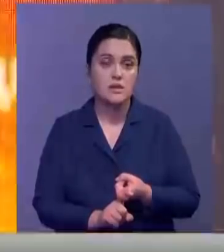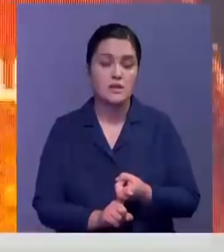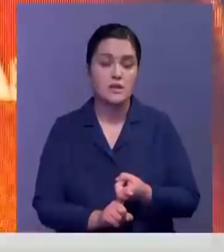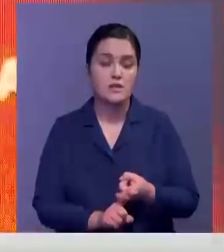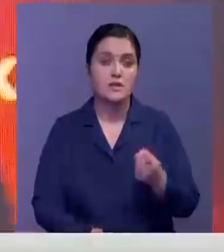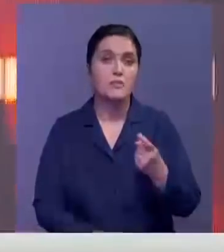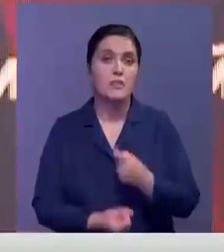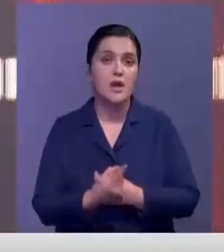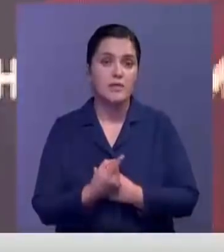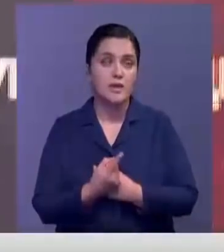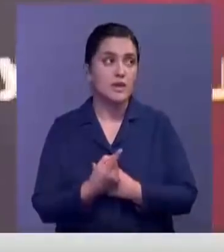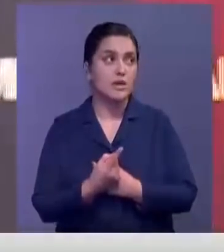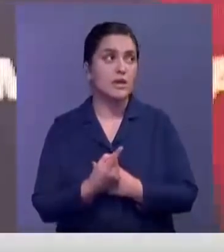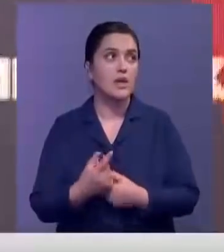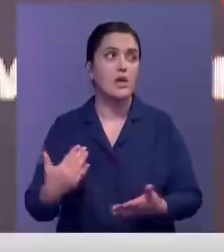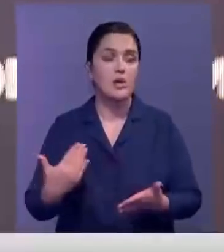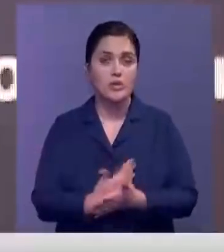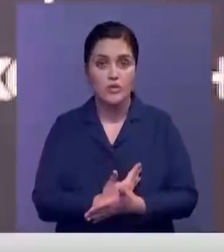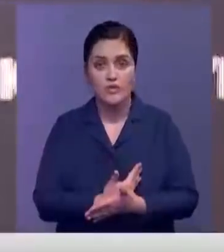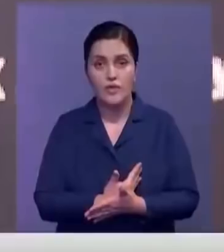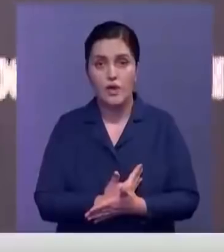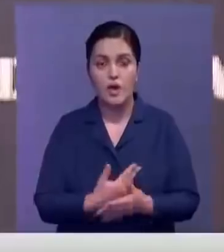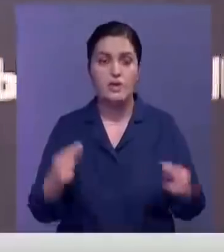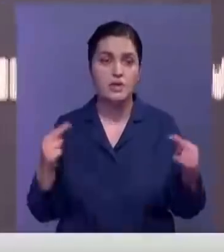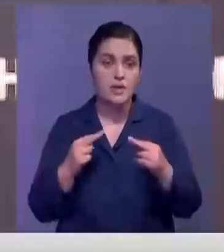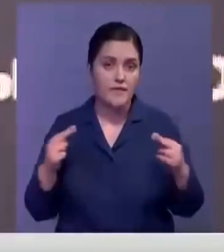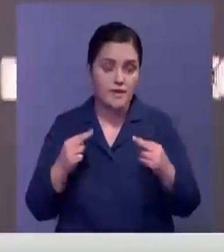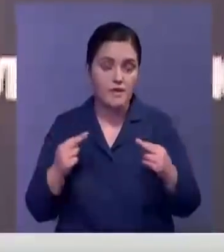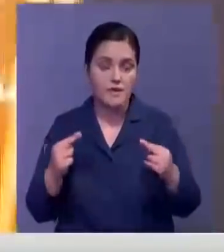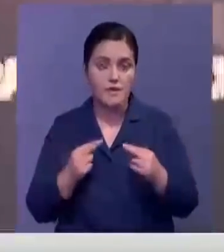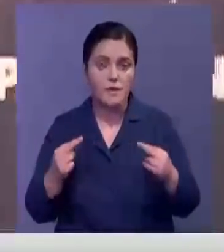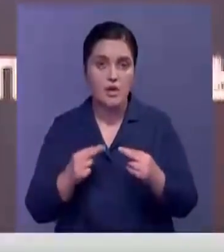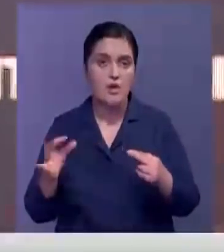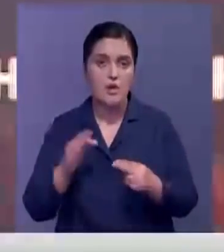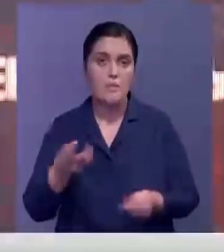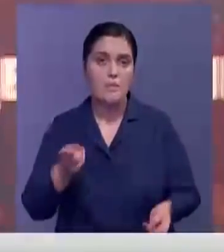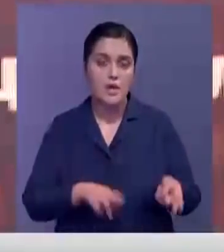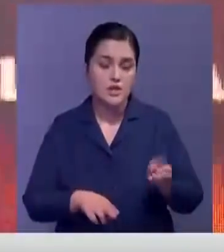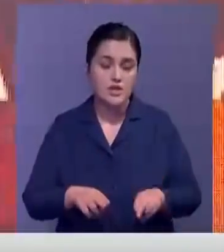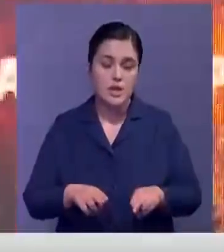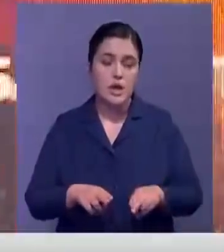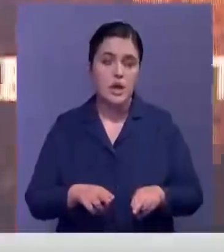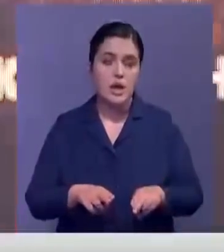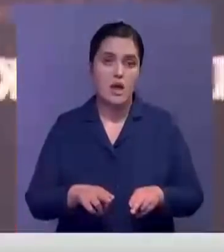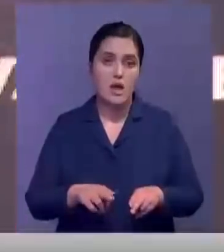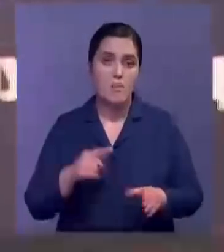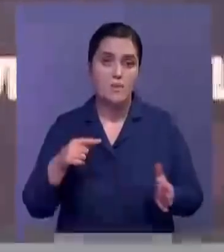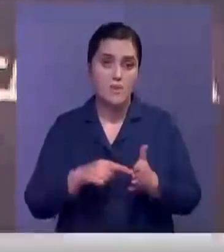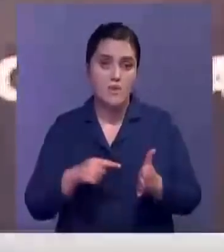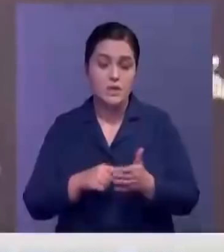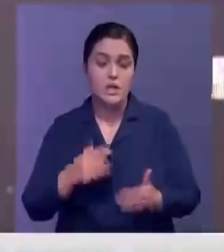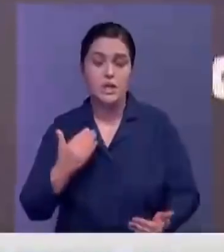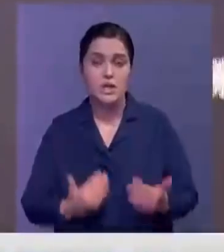появлением новых сведений о падеже птицы. И в случае,